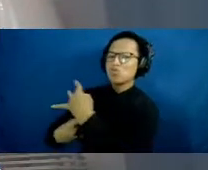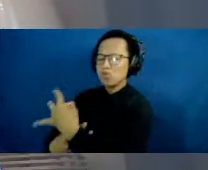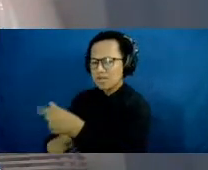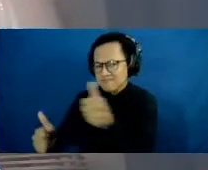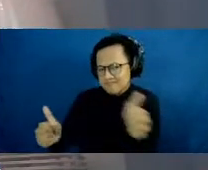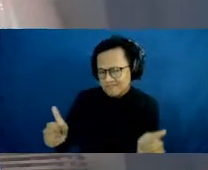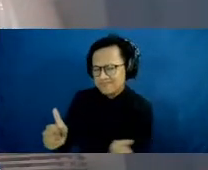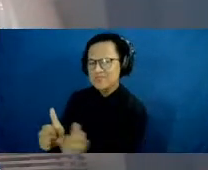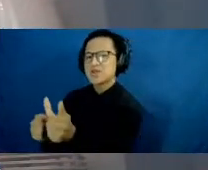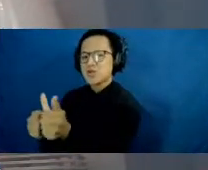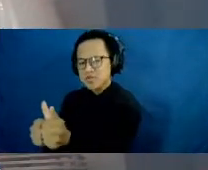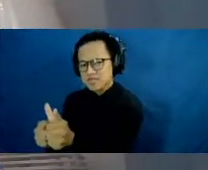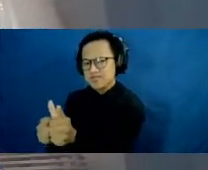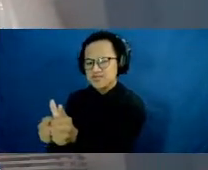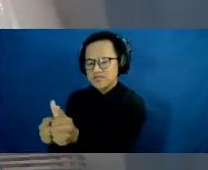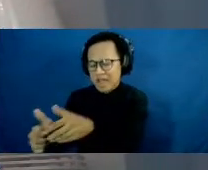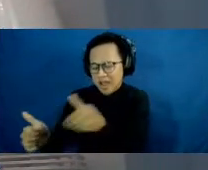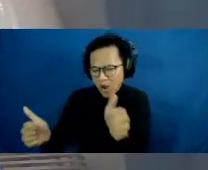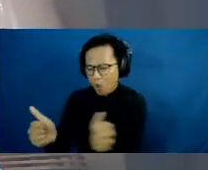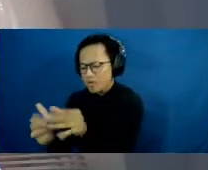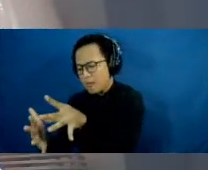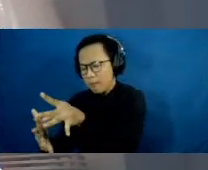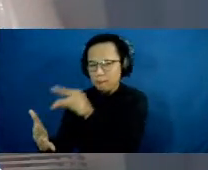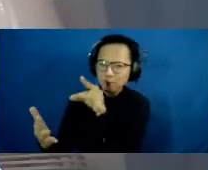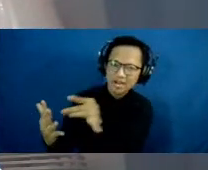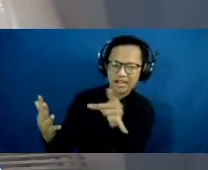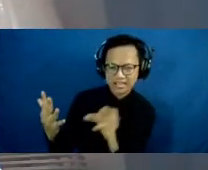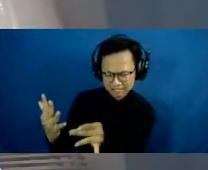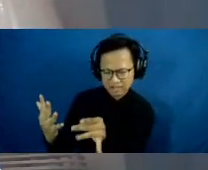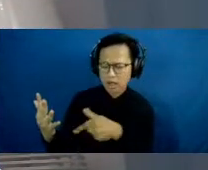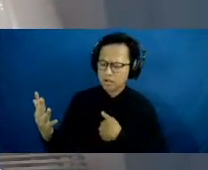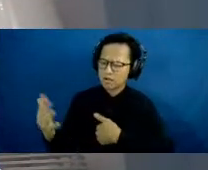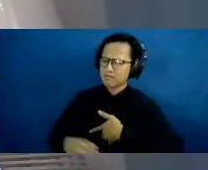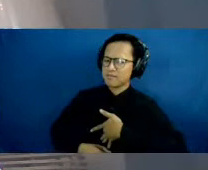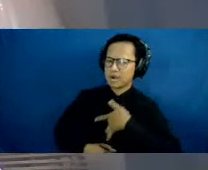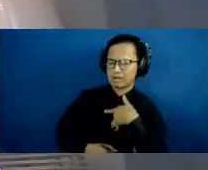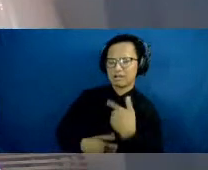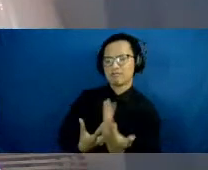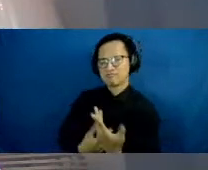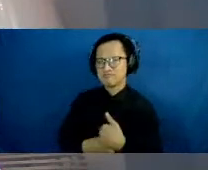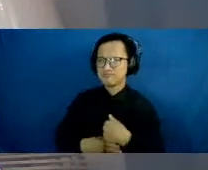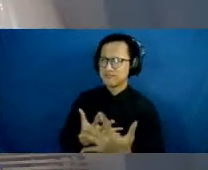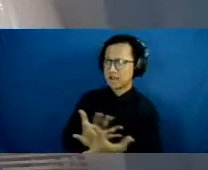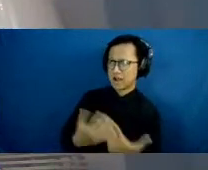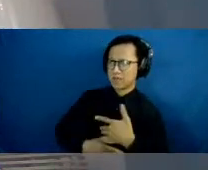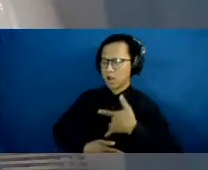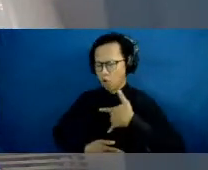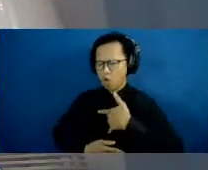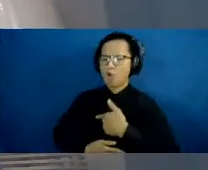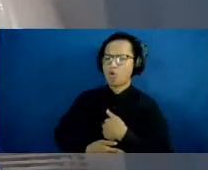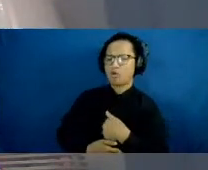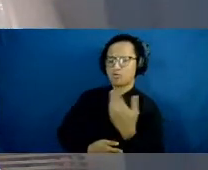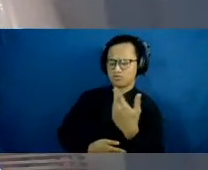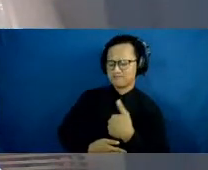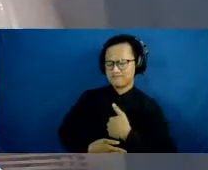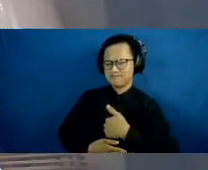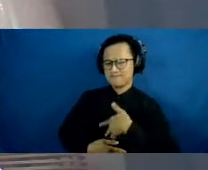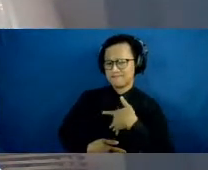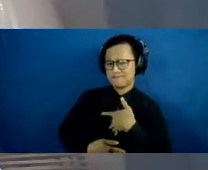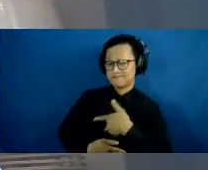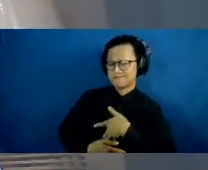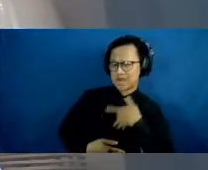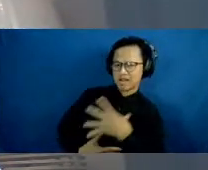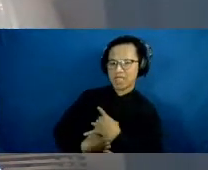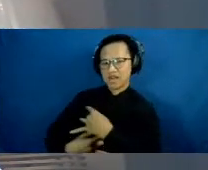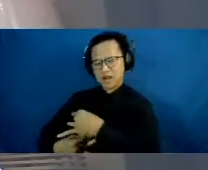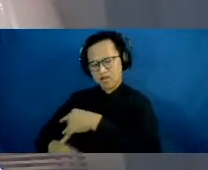ikut menentukan lah. Dan mereka akhirnya merasa, wah ini saya juga ikut berperan serta loh dulu waktu awal Nasi